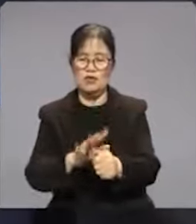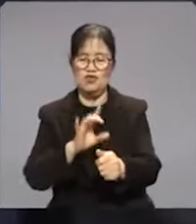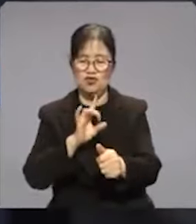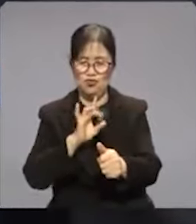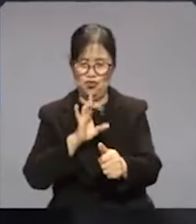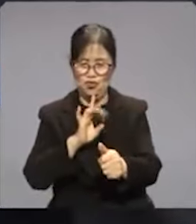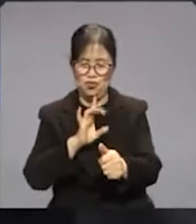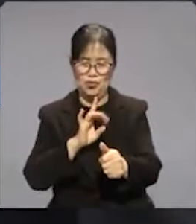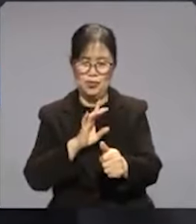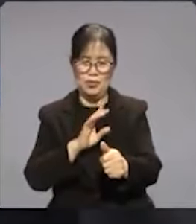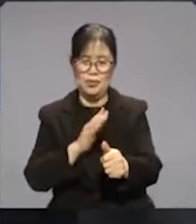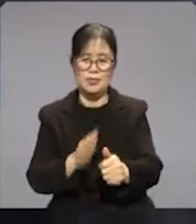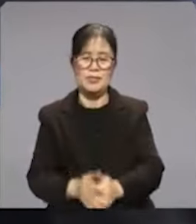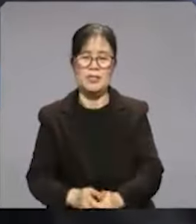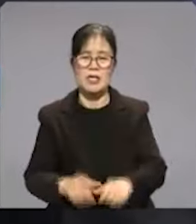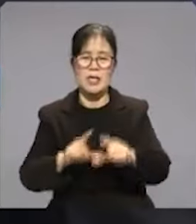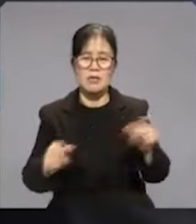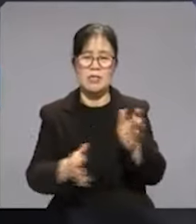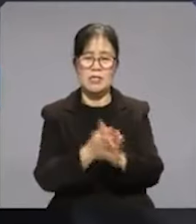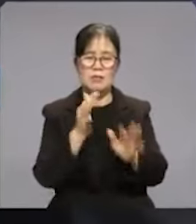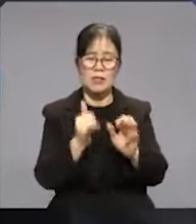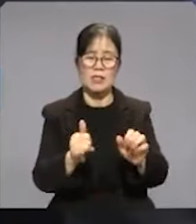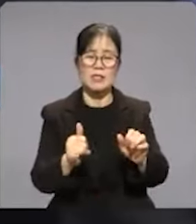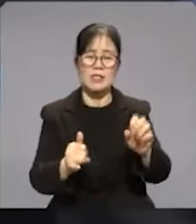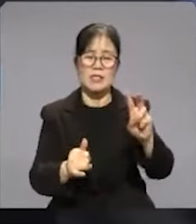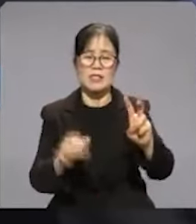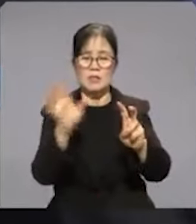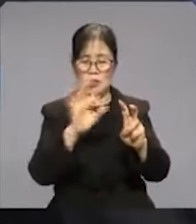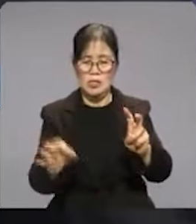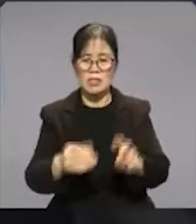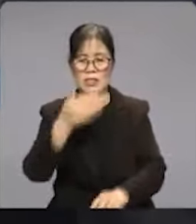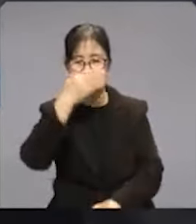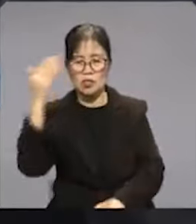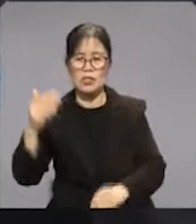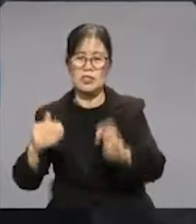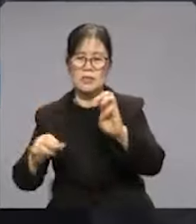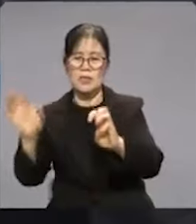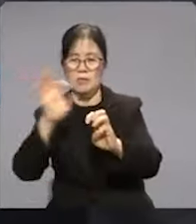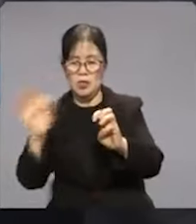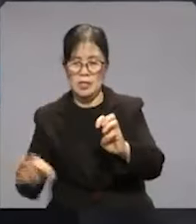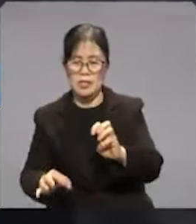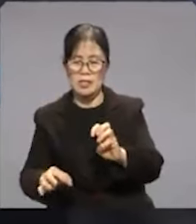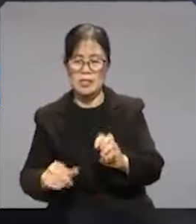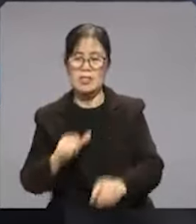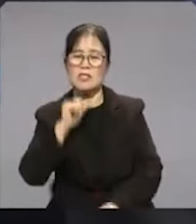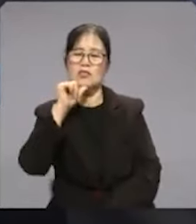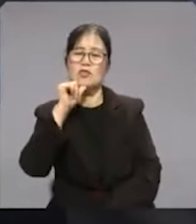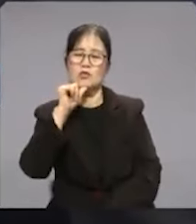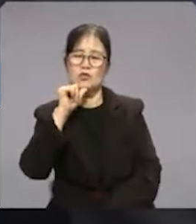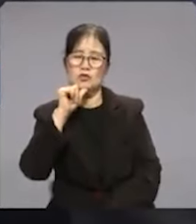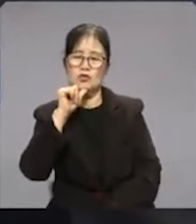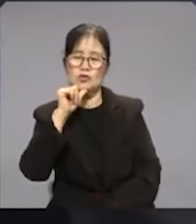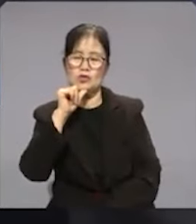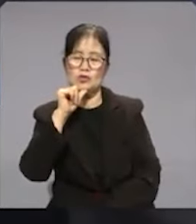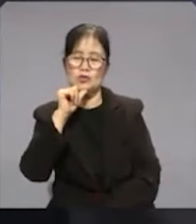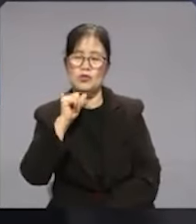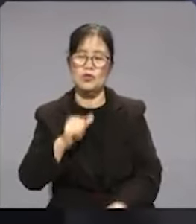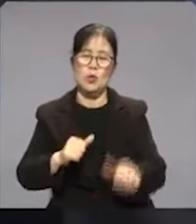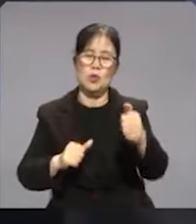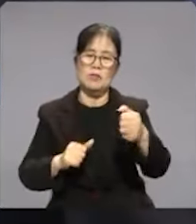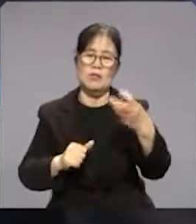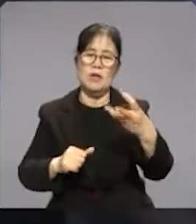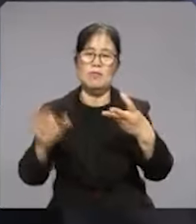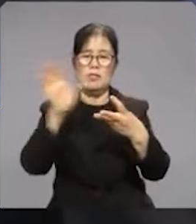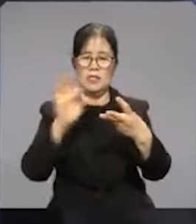해주는 카드입니다. 일반 시민은 20%, 청년은 30%. 그리고 저소득층에 계신